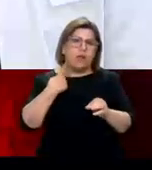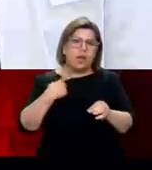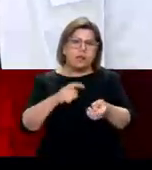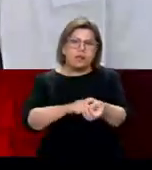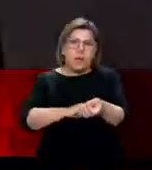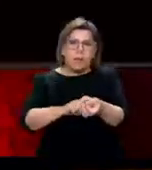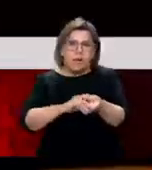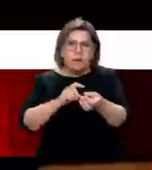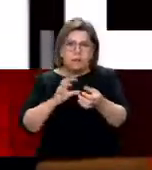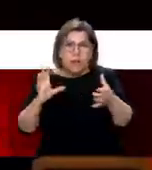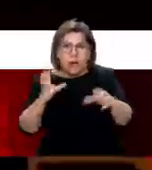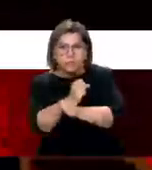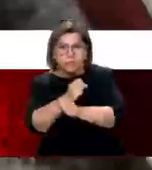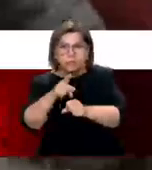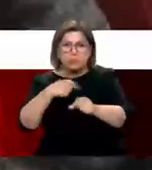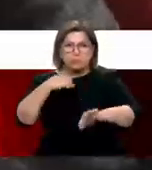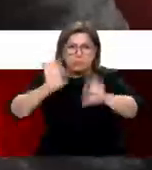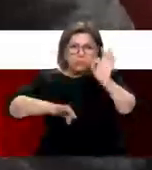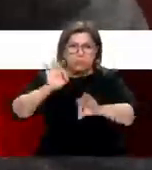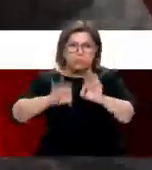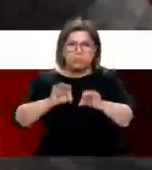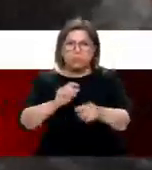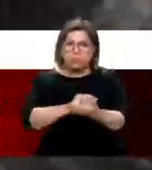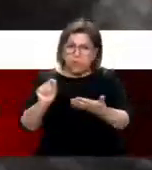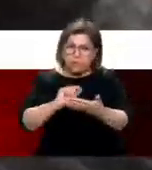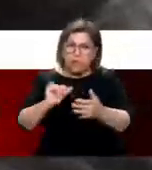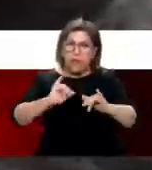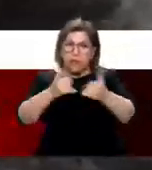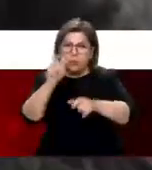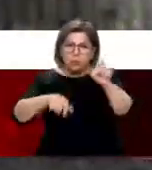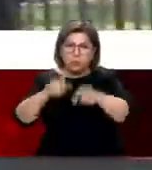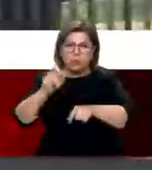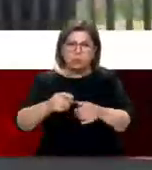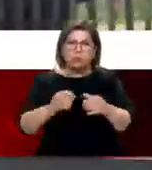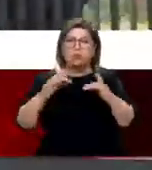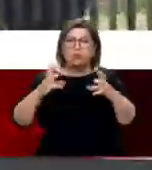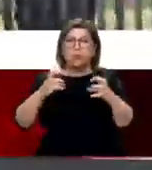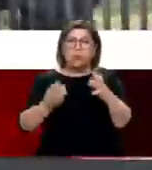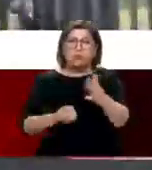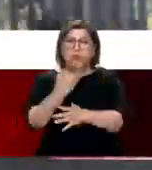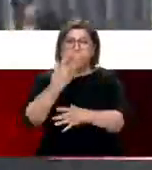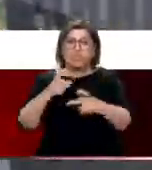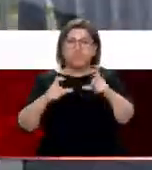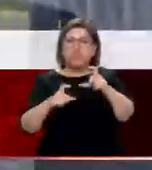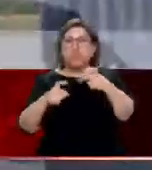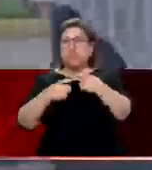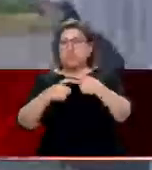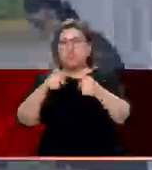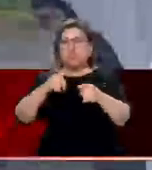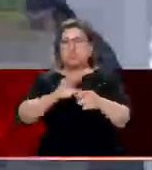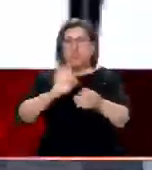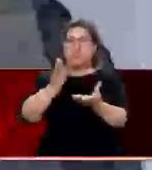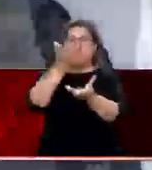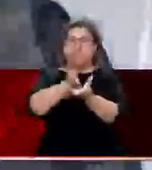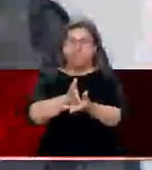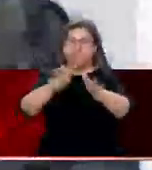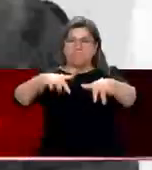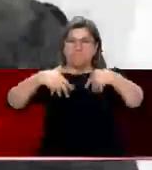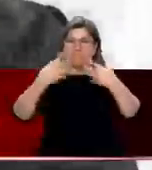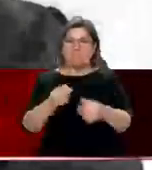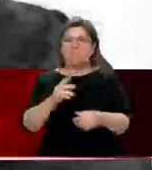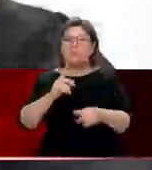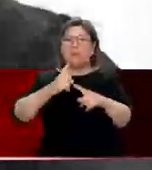da araştırıyoruz. Yazar, sunucu, oyuncu Uca için cumartesi sabahı Cemal Reşit Rey'de tören düzenlenecek. Pazar günü ise